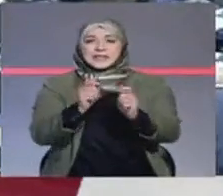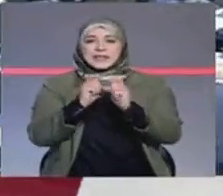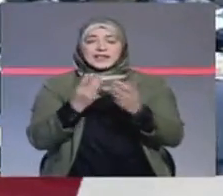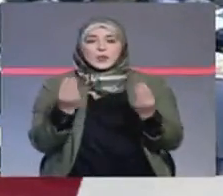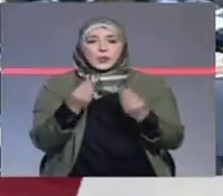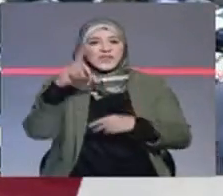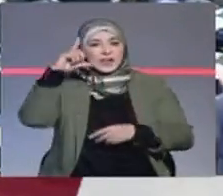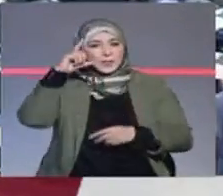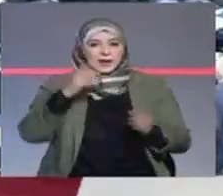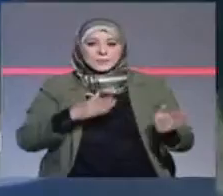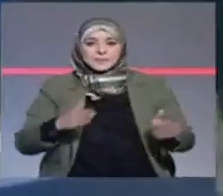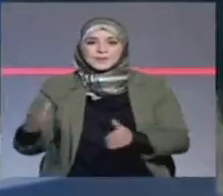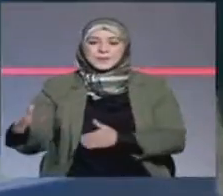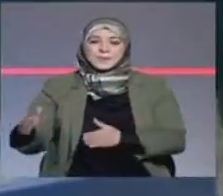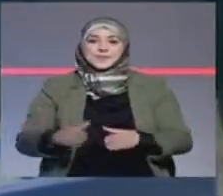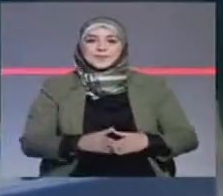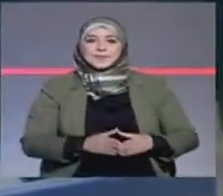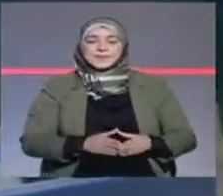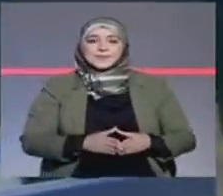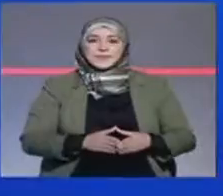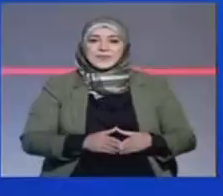ليبيا.